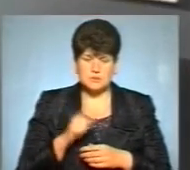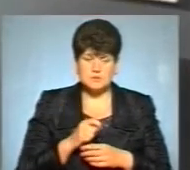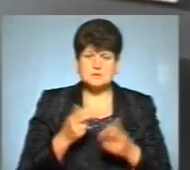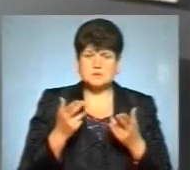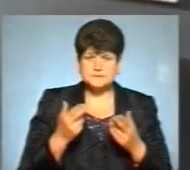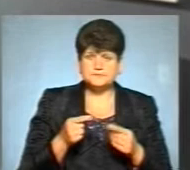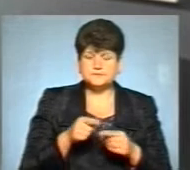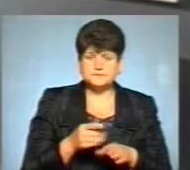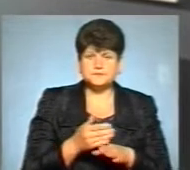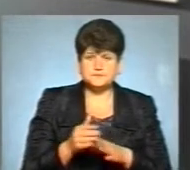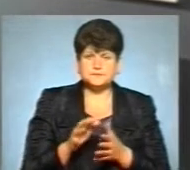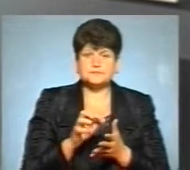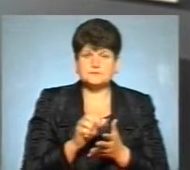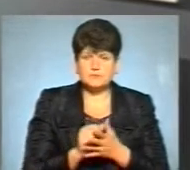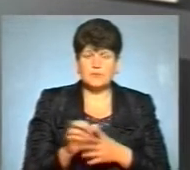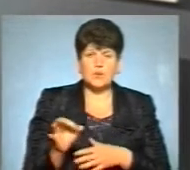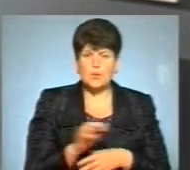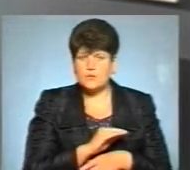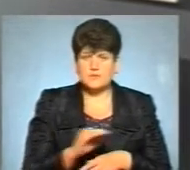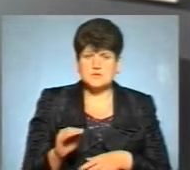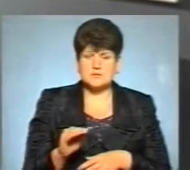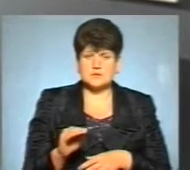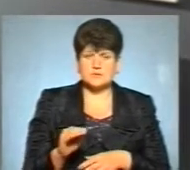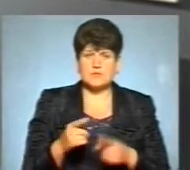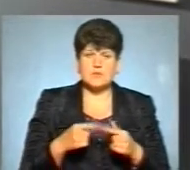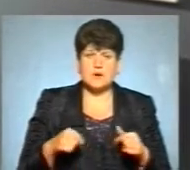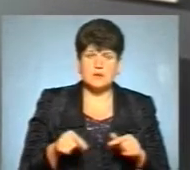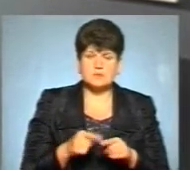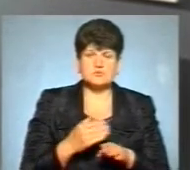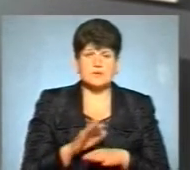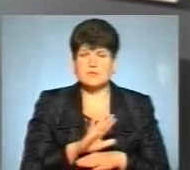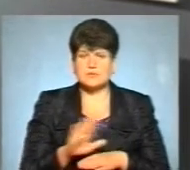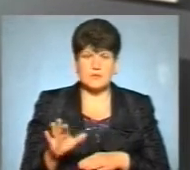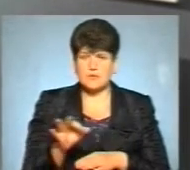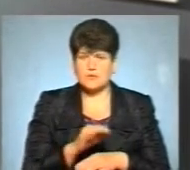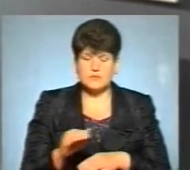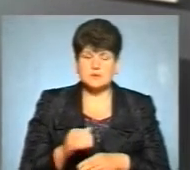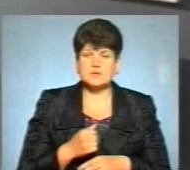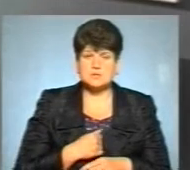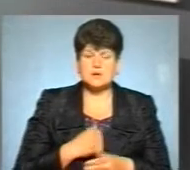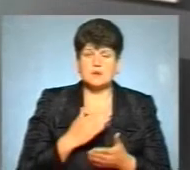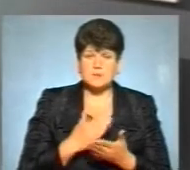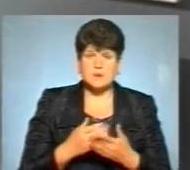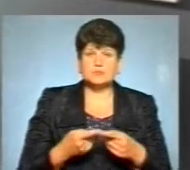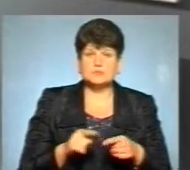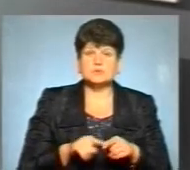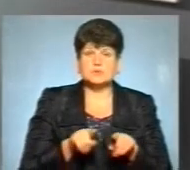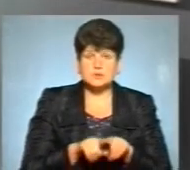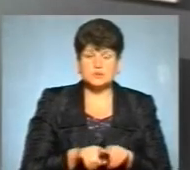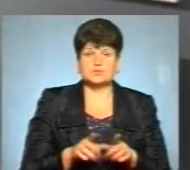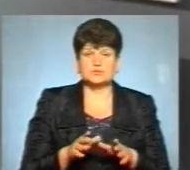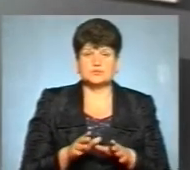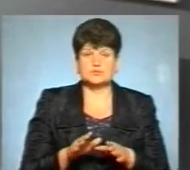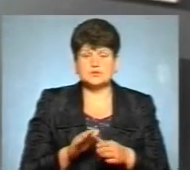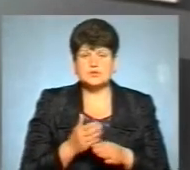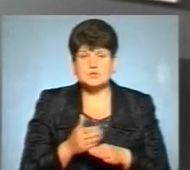що там частина зайнята офіційно, в галузі частина неофіційно, бо ми маємо, на жаль, але маємо таку так звану частину сірої економіки